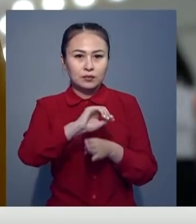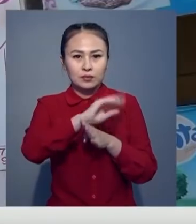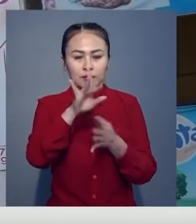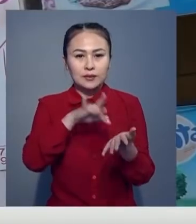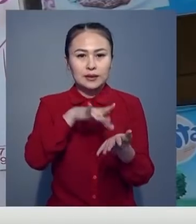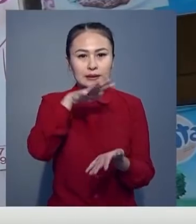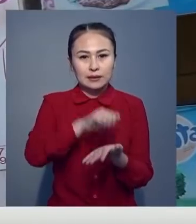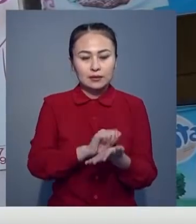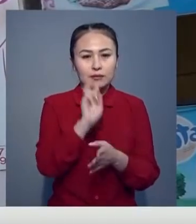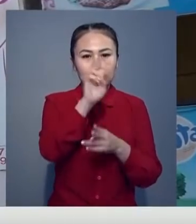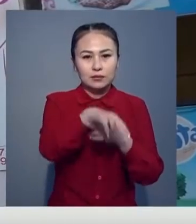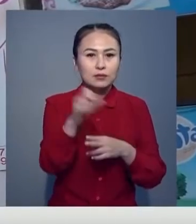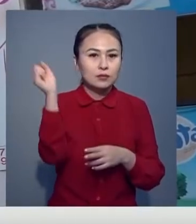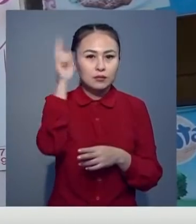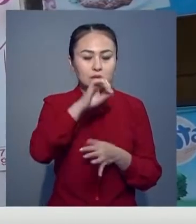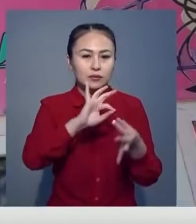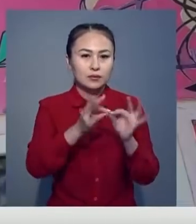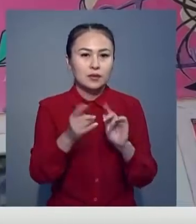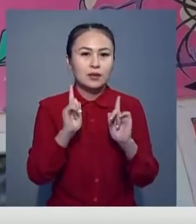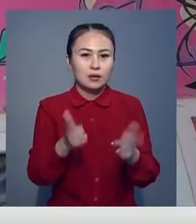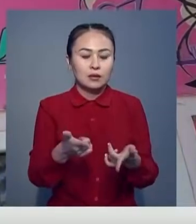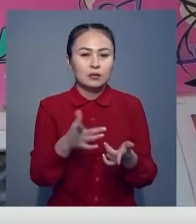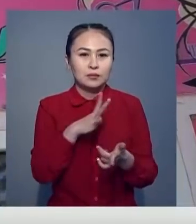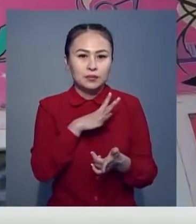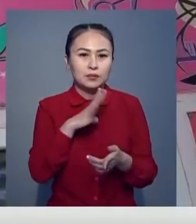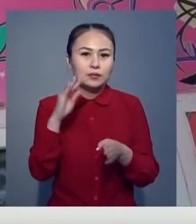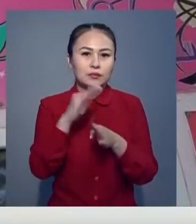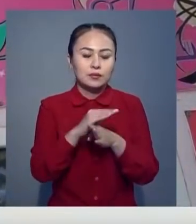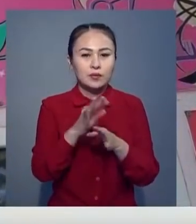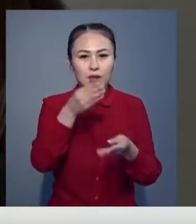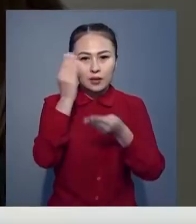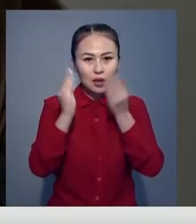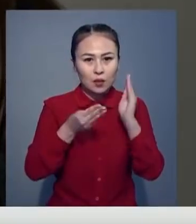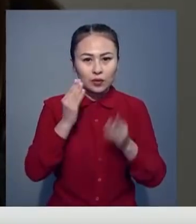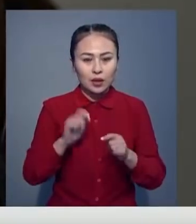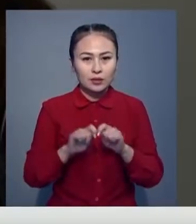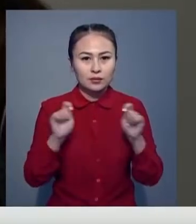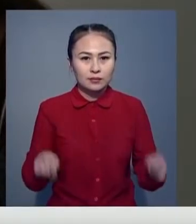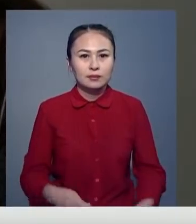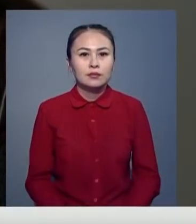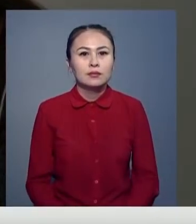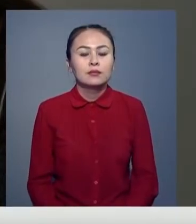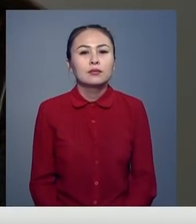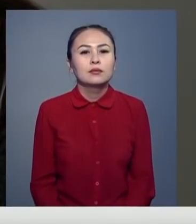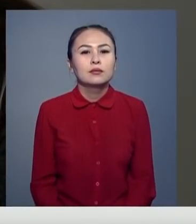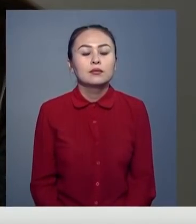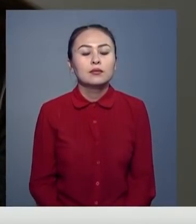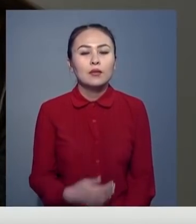жүгінген. Сәті түсіп, жобасы дем-дем ақылданды. Берілген қаржыға сән салонын ашты. Өз макияжға қызығатын